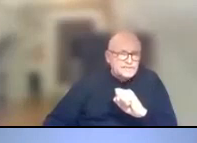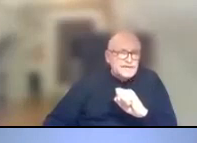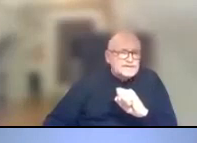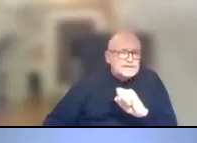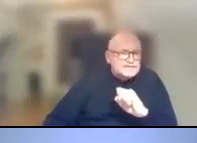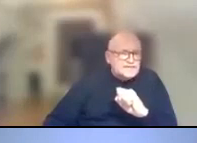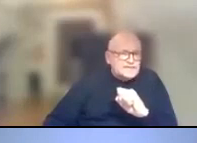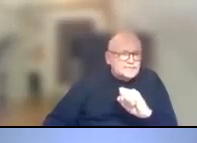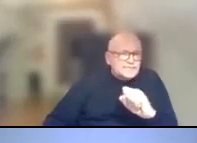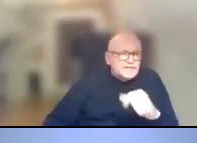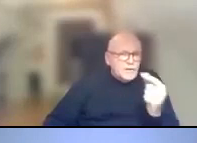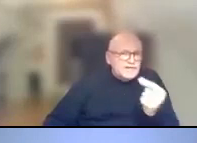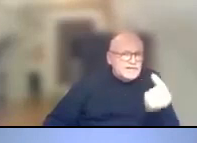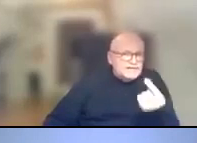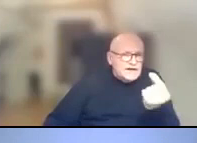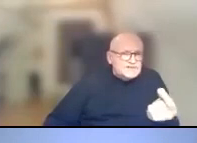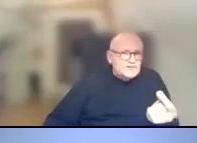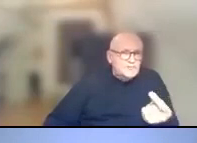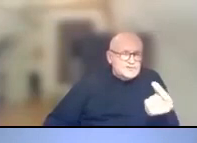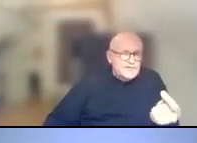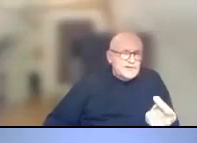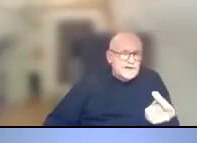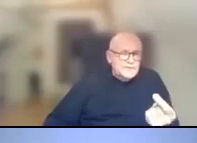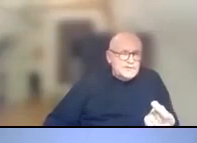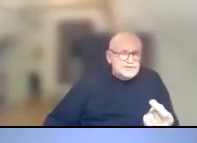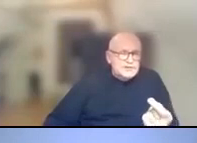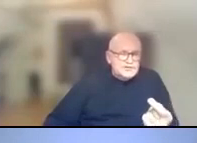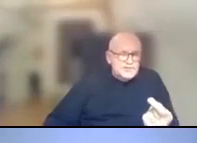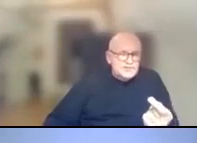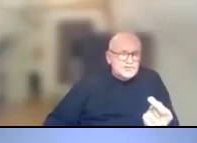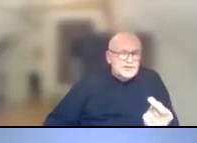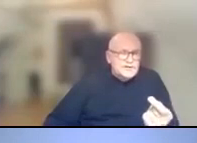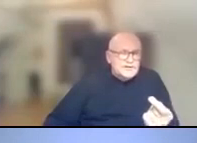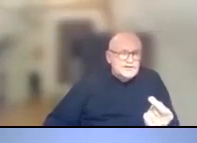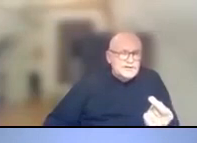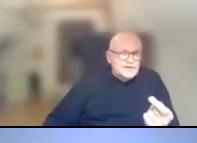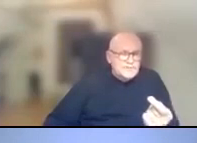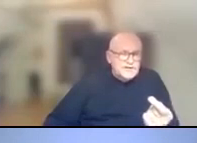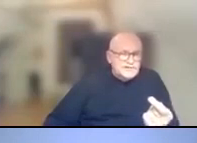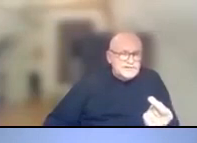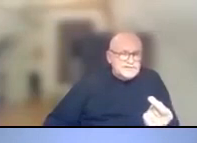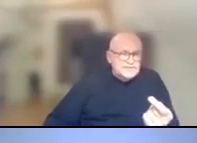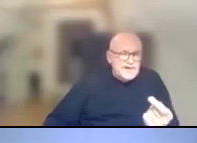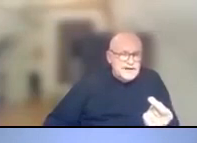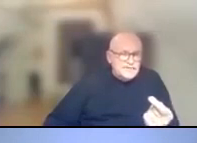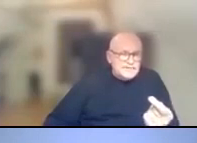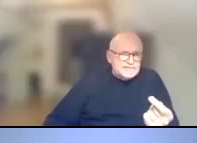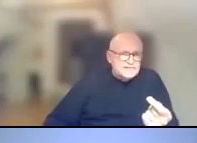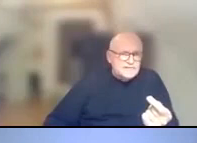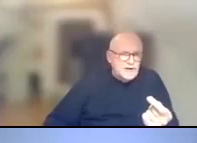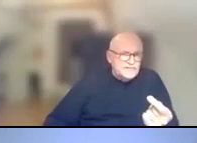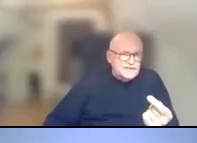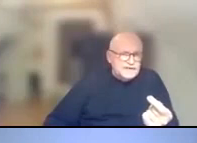hier, dass die dauernde Interaktion mit schwerkranken Menschen natürlich den Blick des